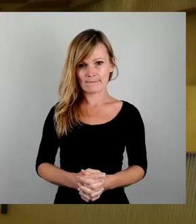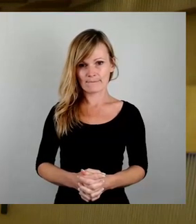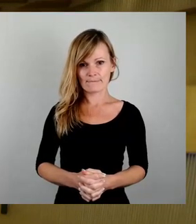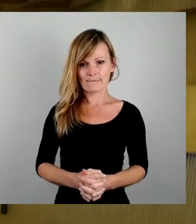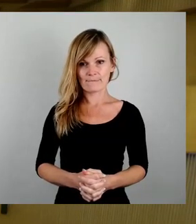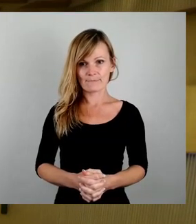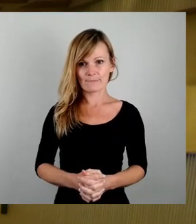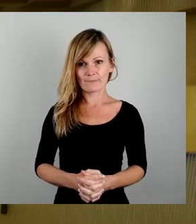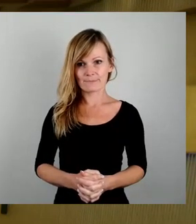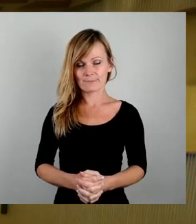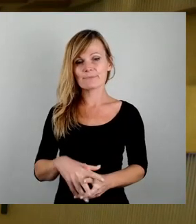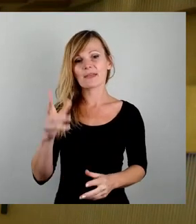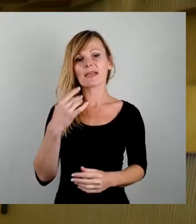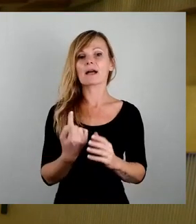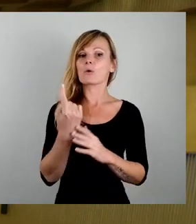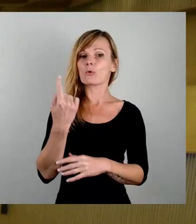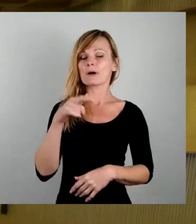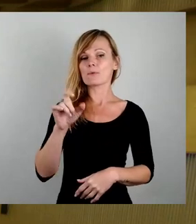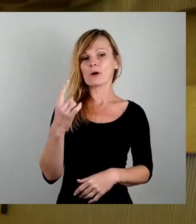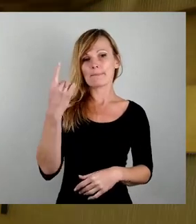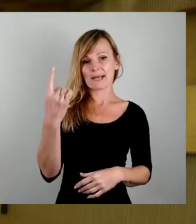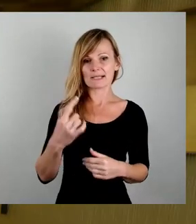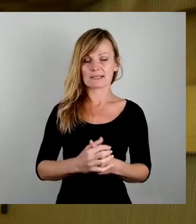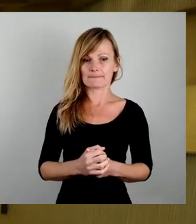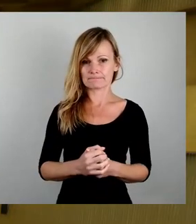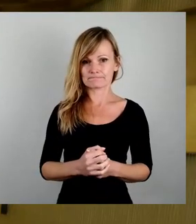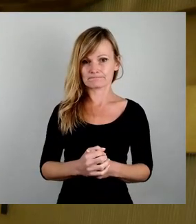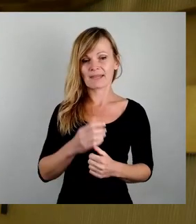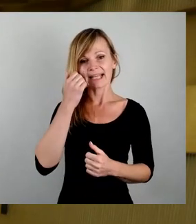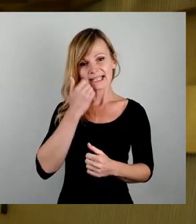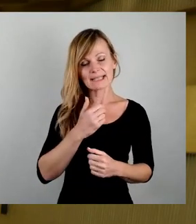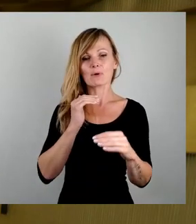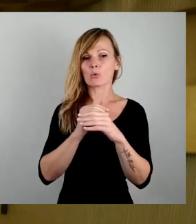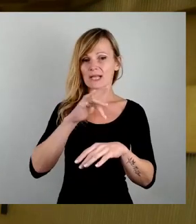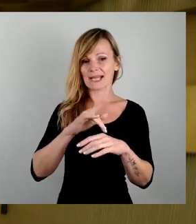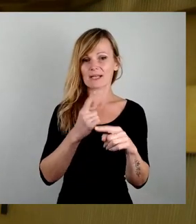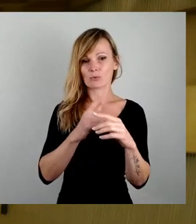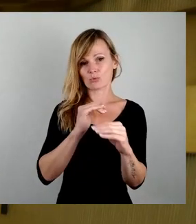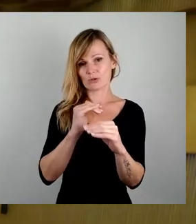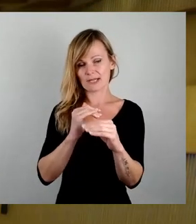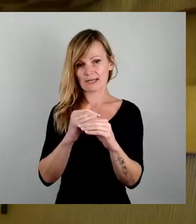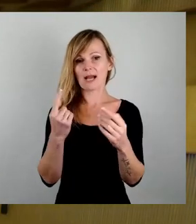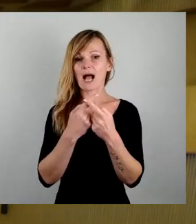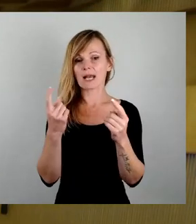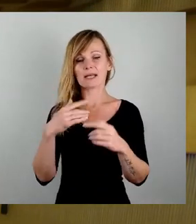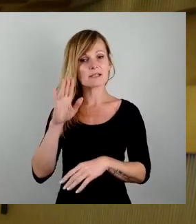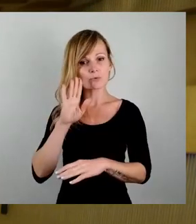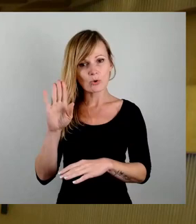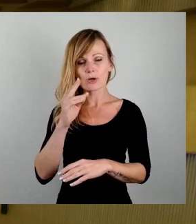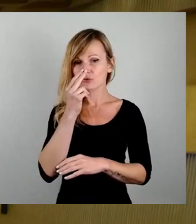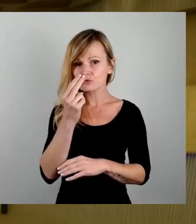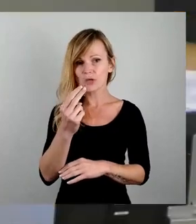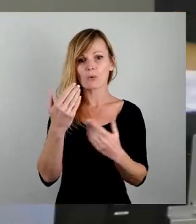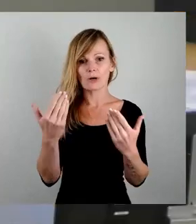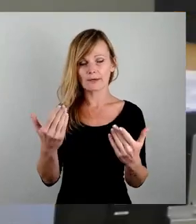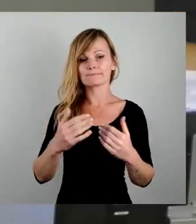Herr Oberbürgermeister, liebe Kolleginnen und Kollegen, alle Zuhörer und Zuschauerinnen